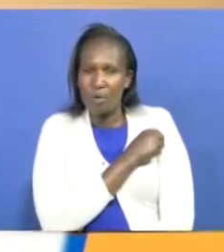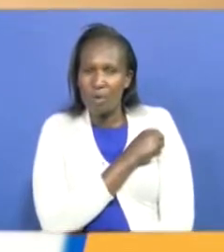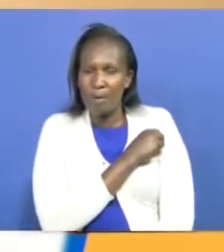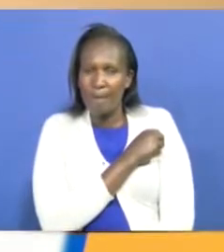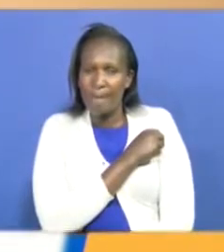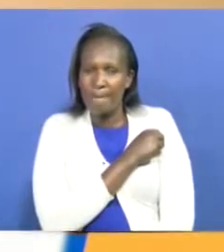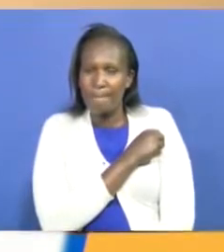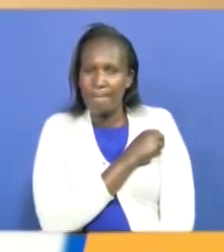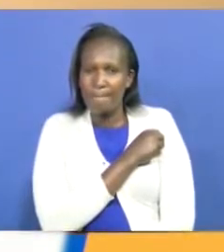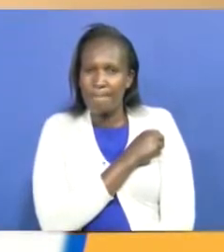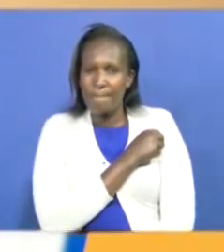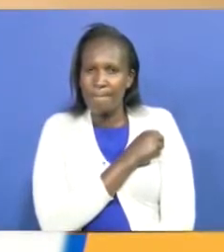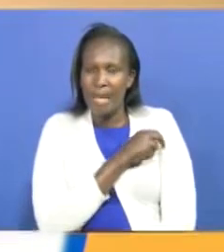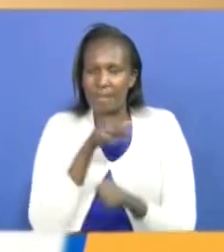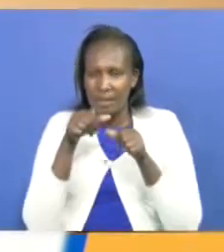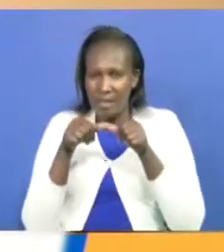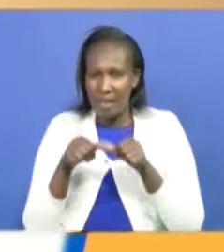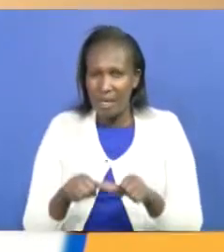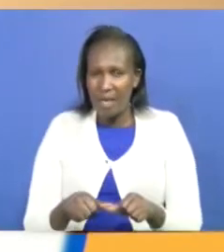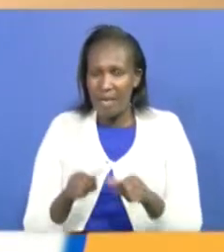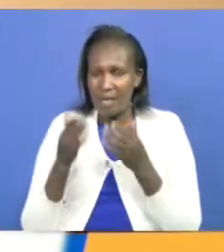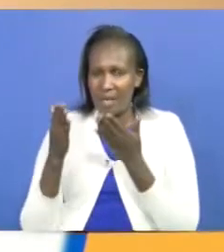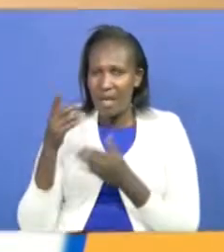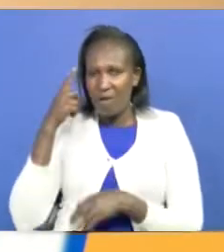where I stayed for